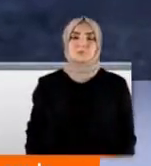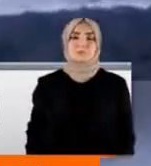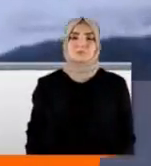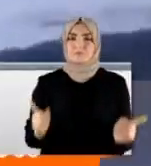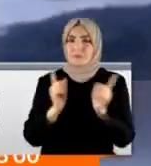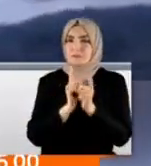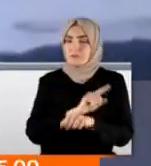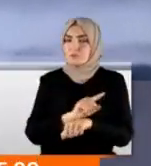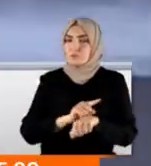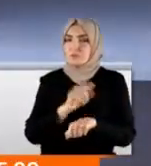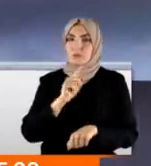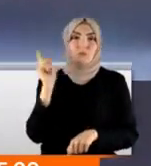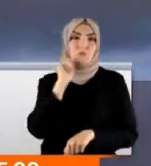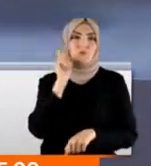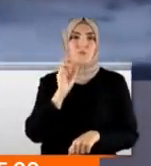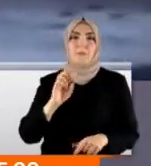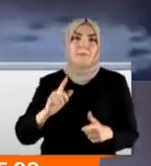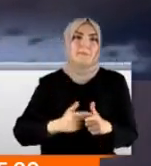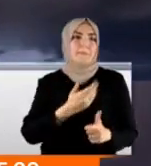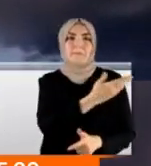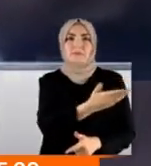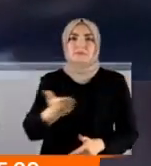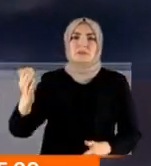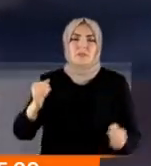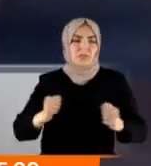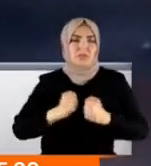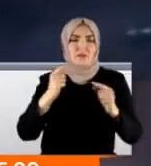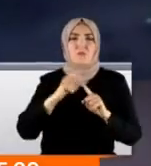Kısa sürede ünlü plajı dev bir toz bulutu kapladı.